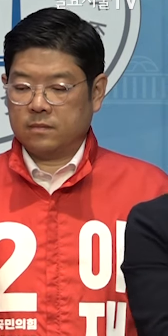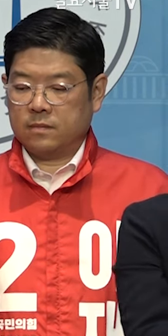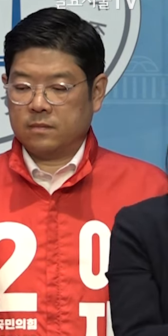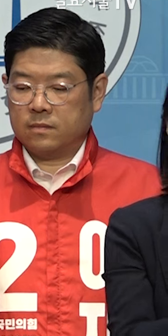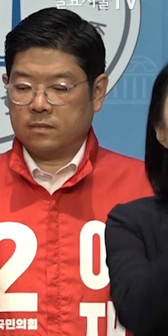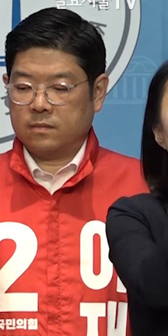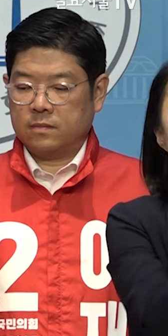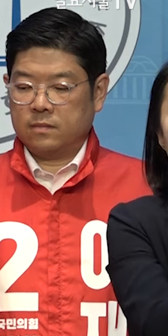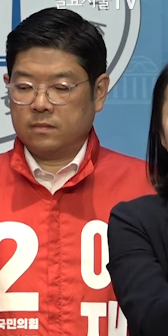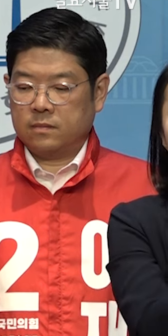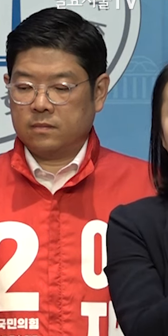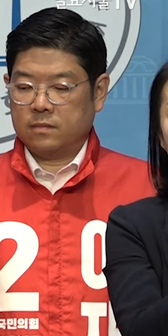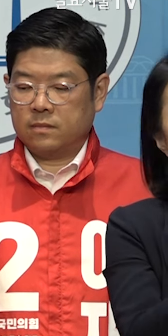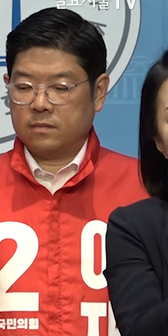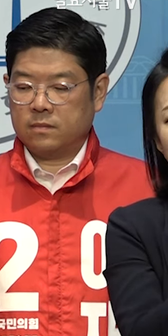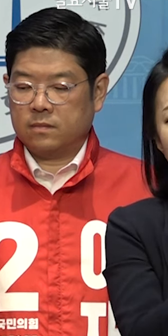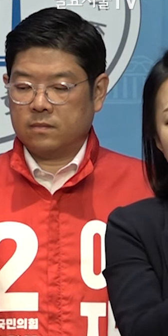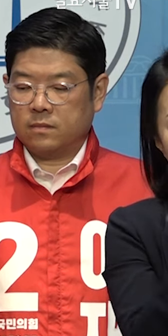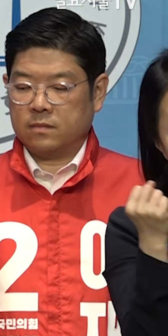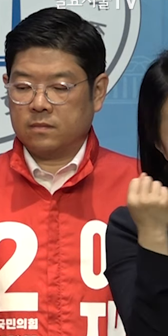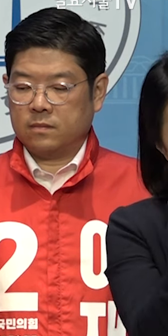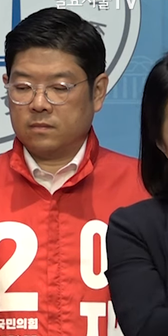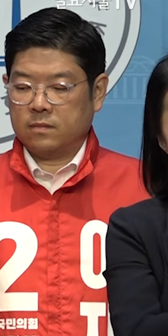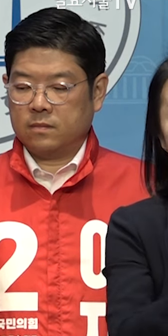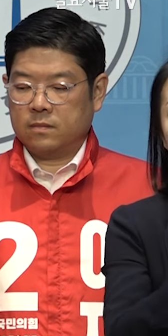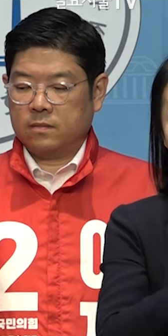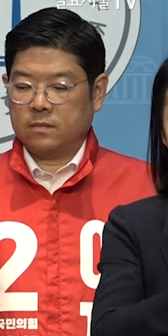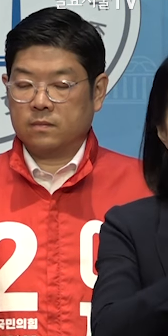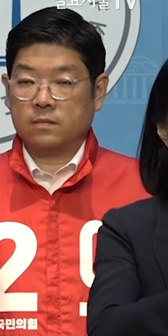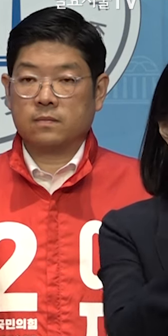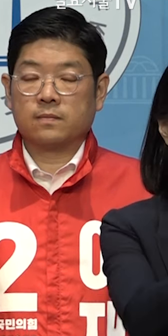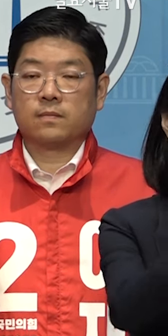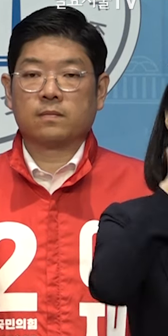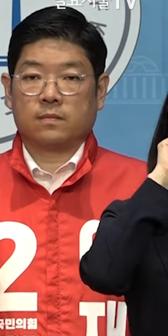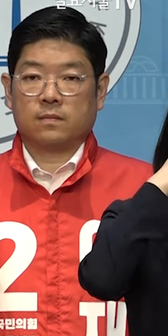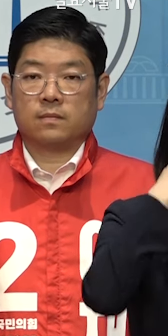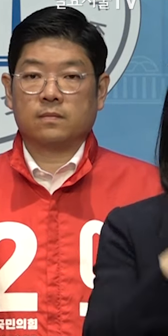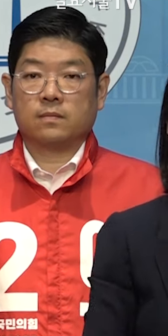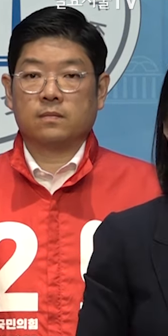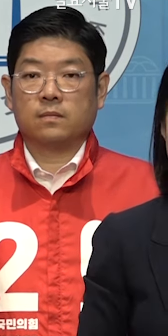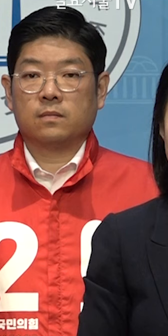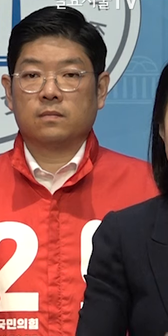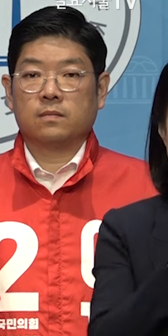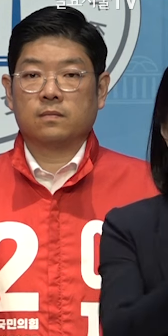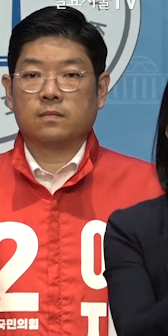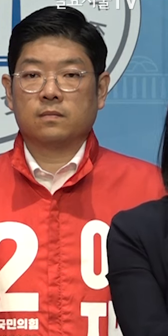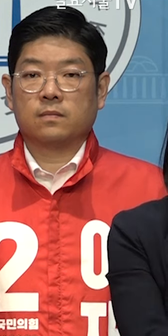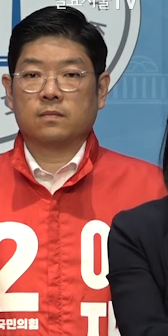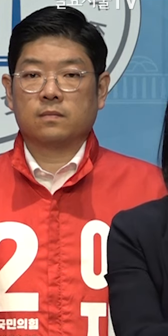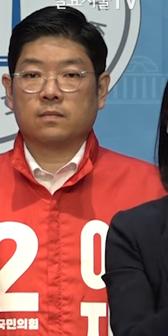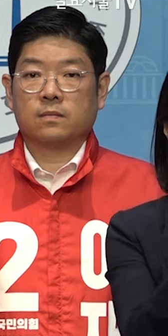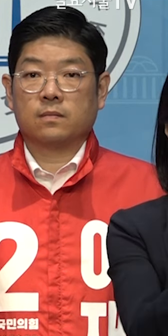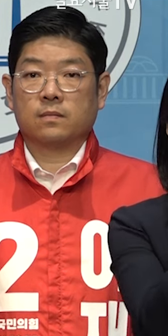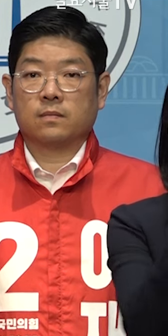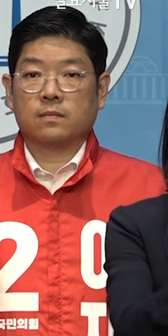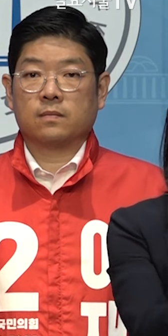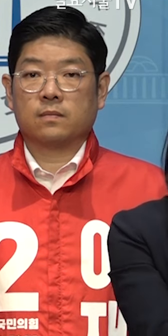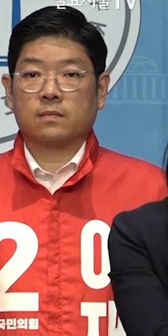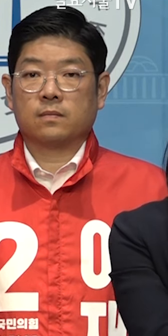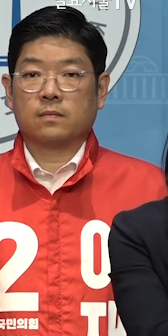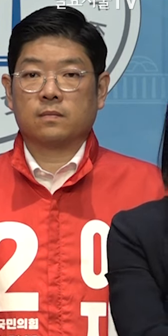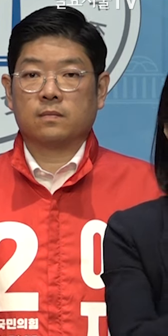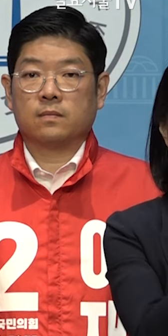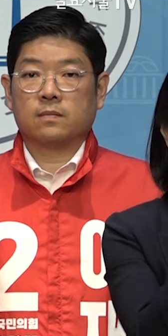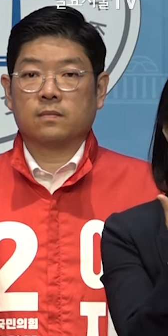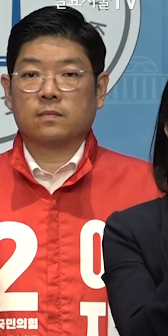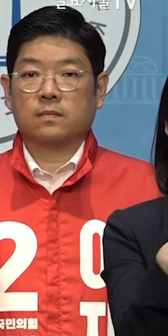그들의 범죄 혐의는 더 이상 물를 수도 처벌할 수도 없게 됩니다 민주당과 조국 혁신당 이재명